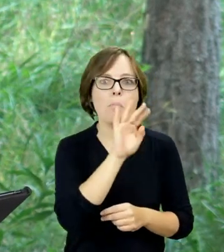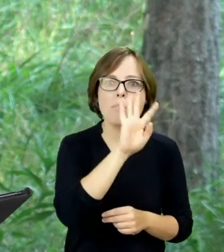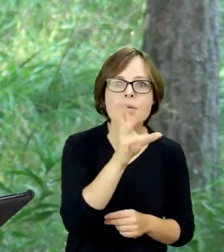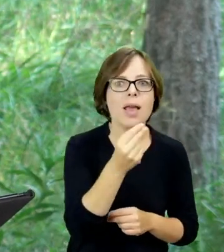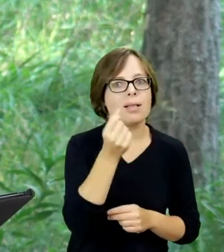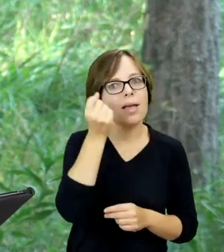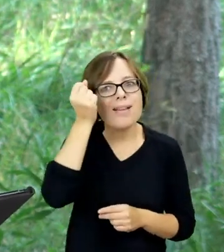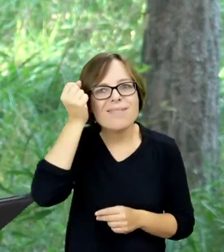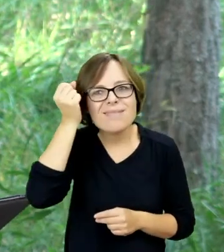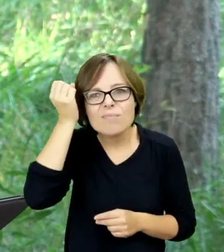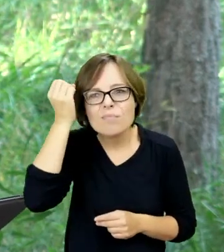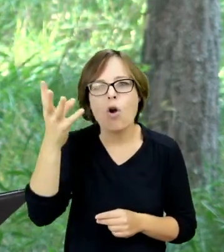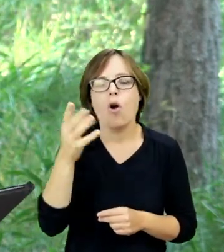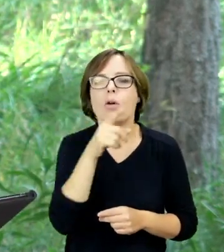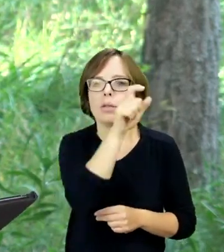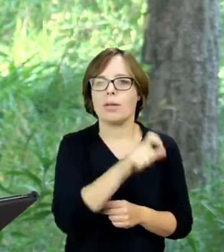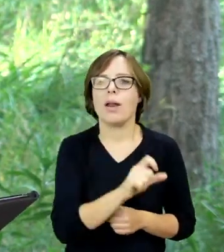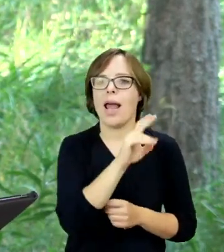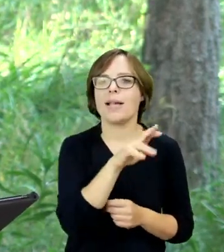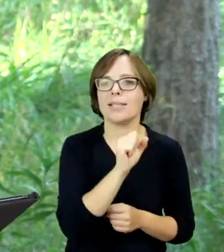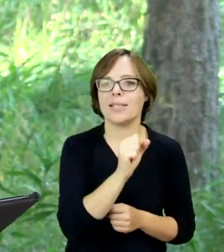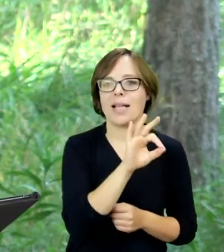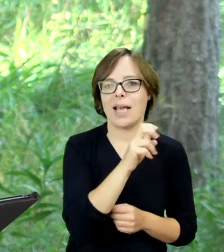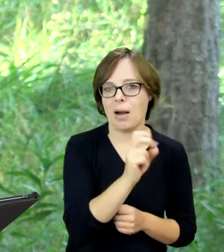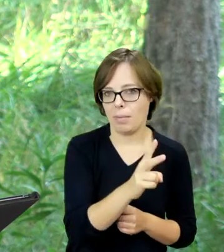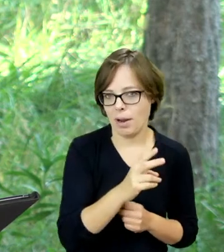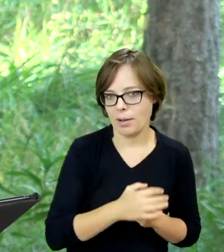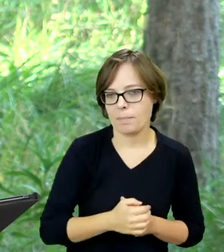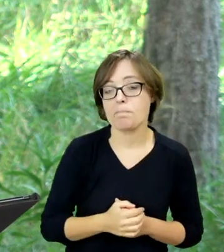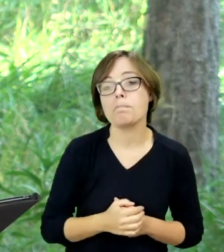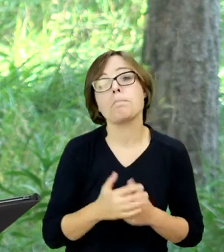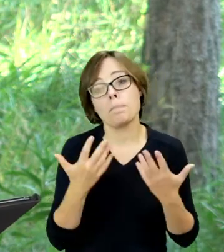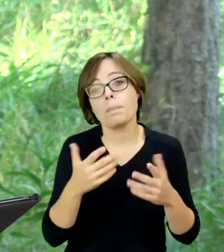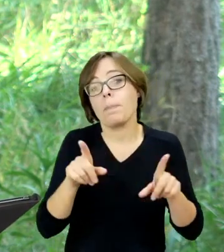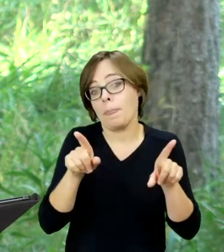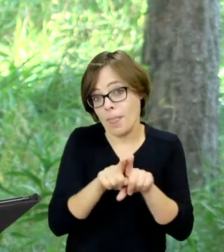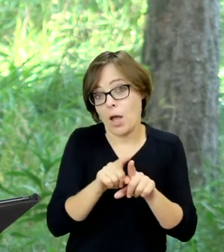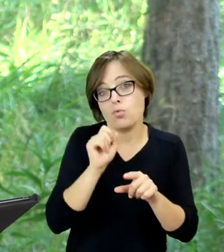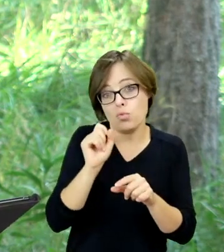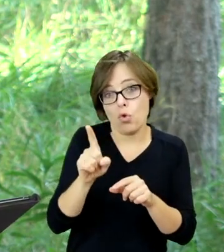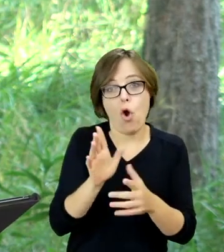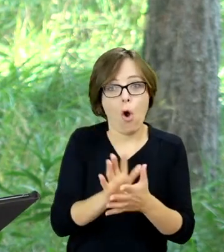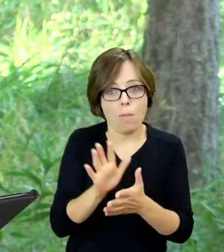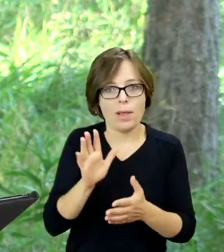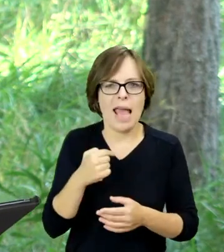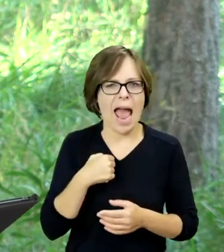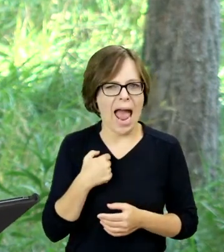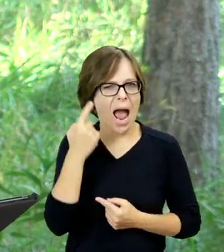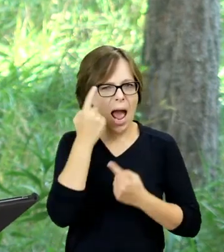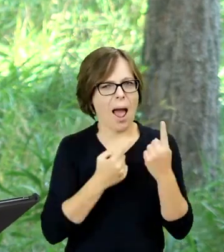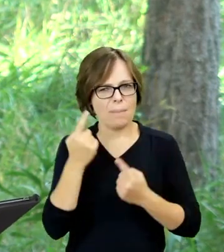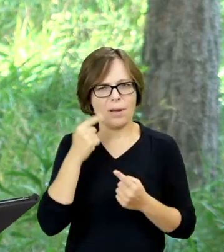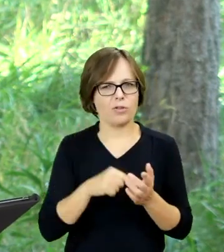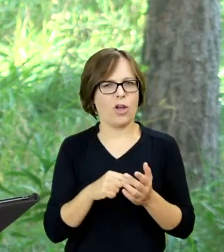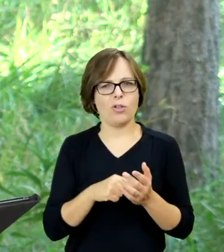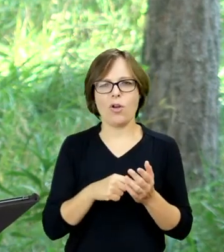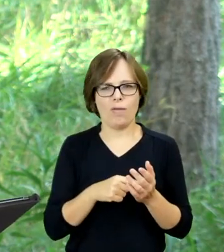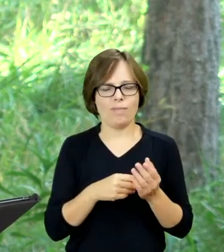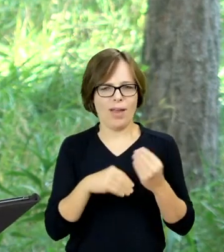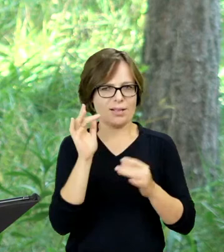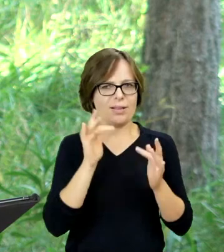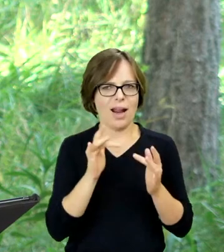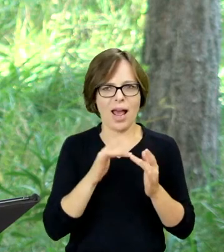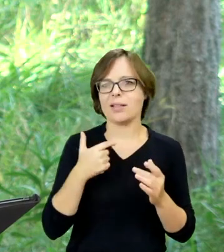wdzięku Krystyny Skarbek, ale są też opinie, i ja się chyba do nich przychylam, że to sama postać Jamesa